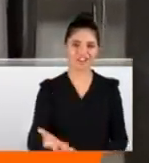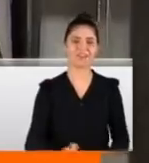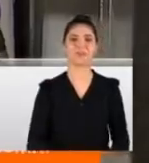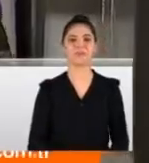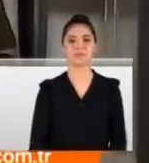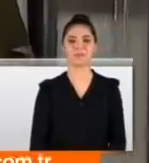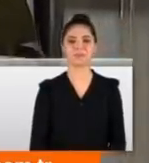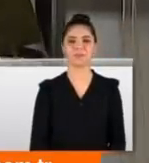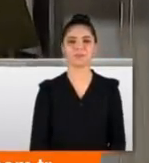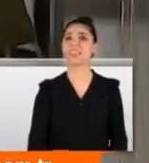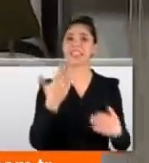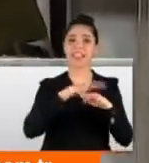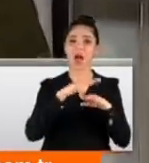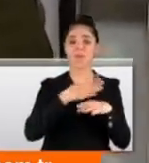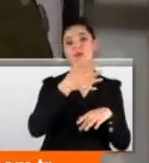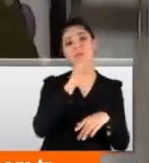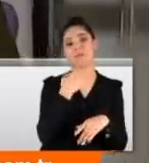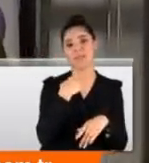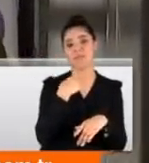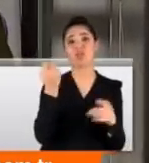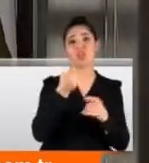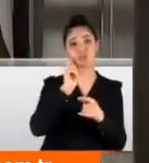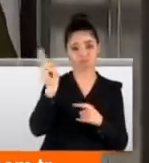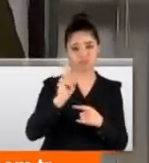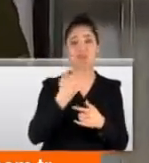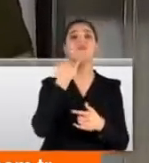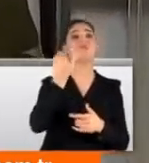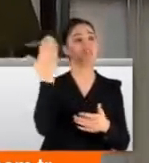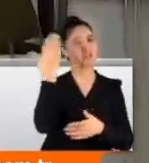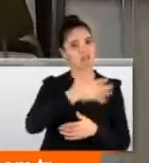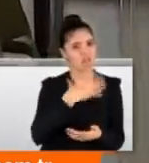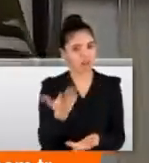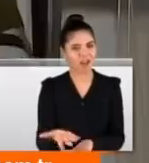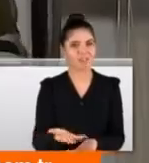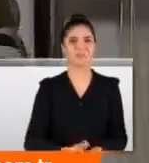Eltim gidiyor. Ne yapacağız peki? Ne bileyim ben, o hem işe gidiyor hem de misafirliğe gidiyor.